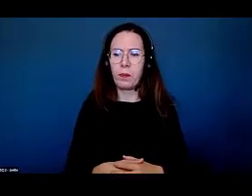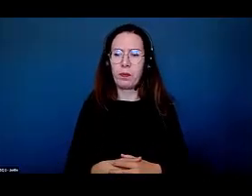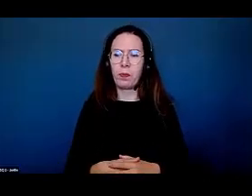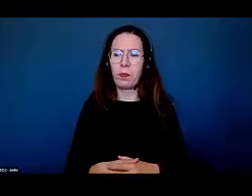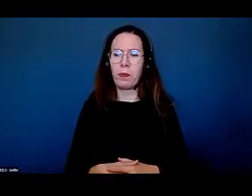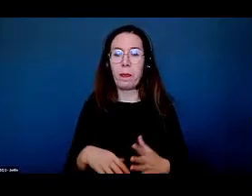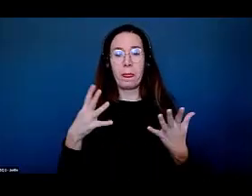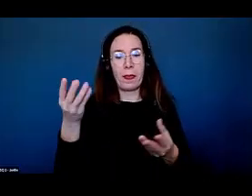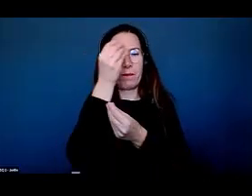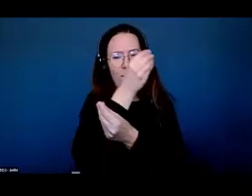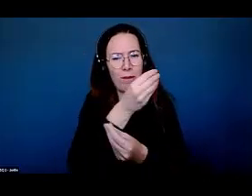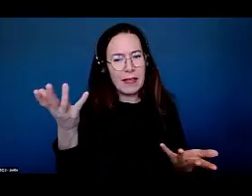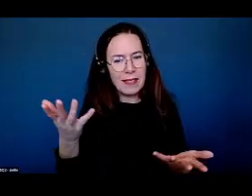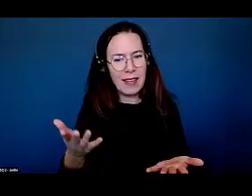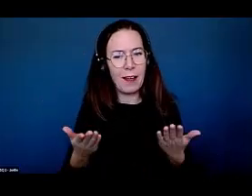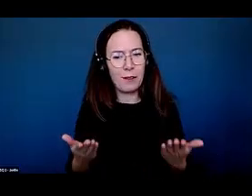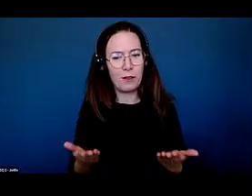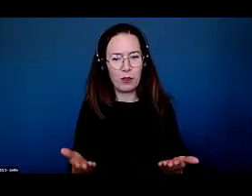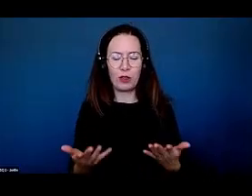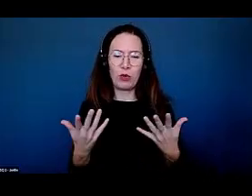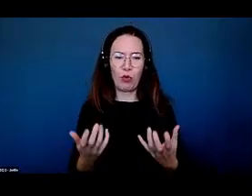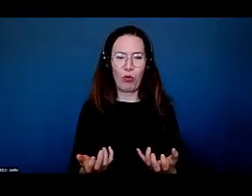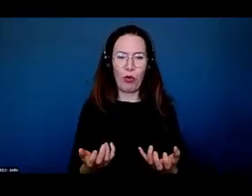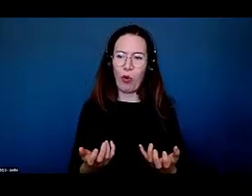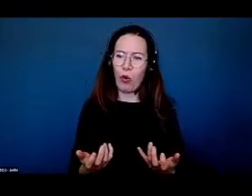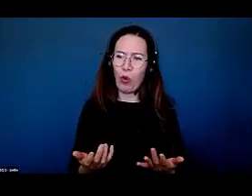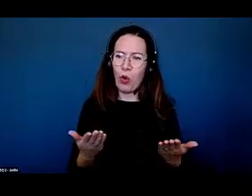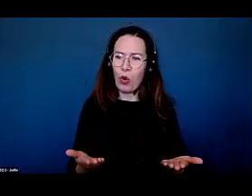Je pense que le message que je voudrais